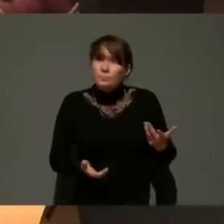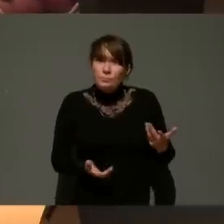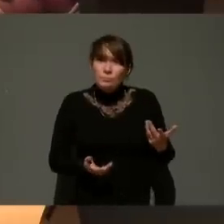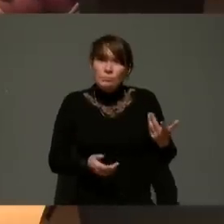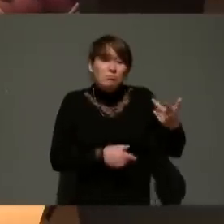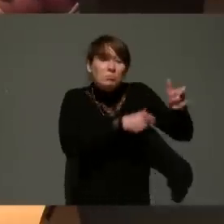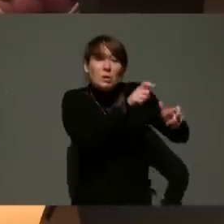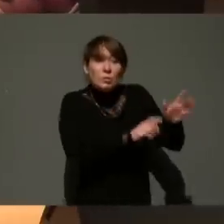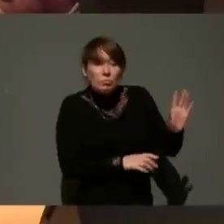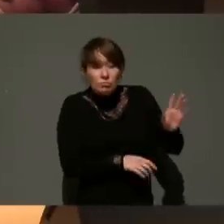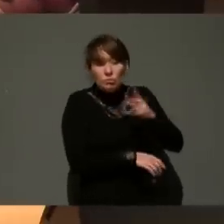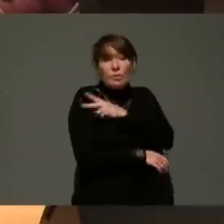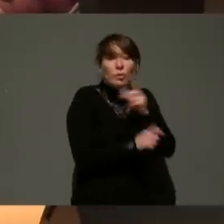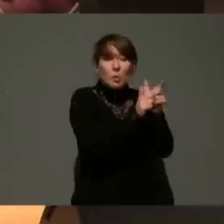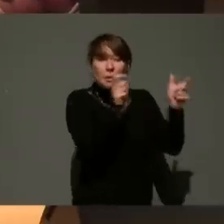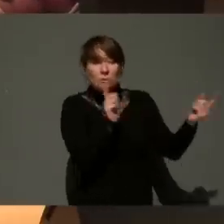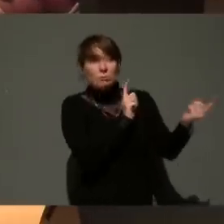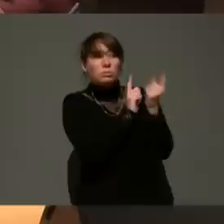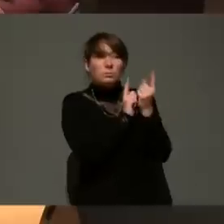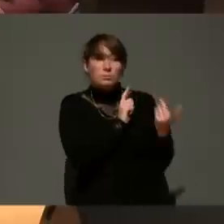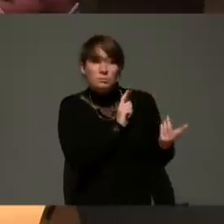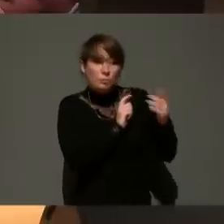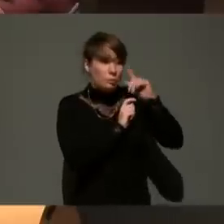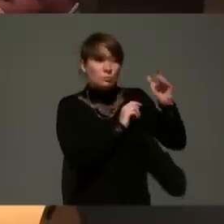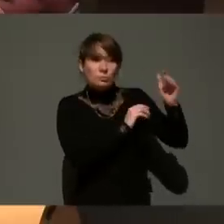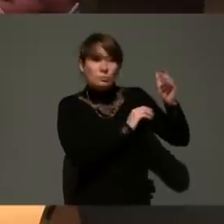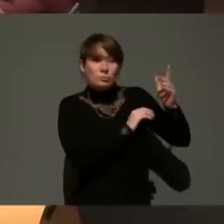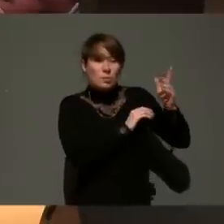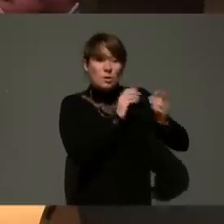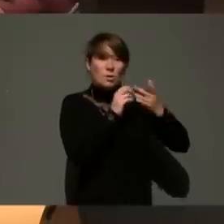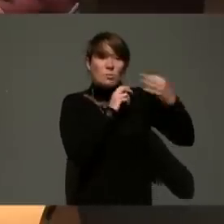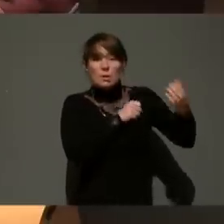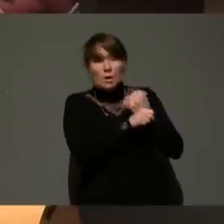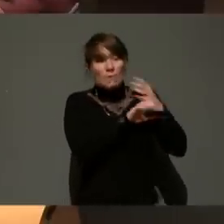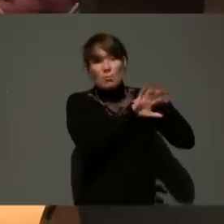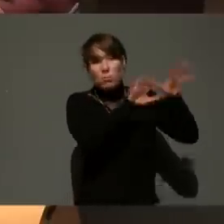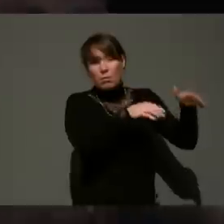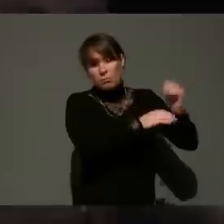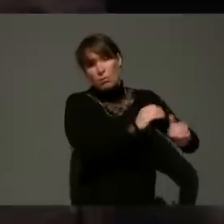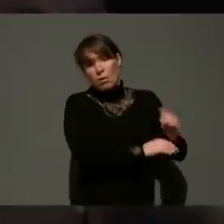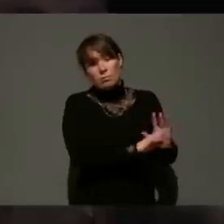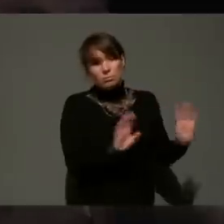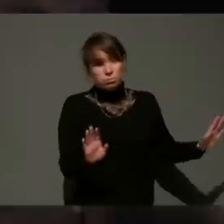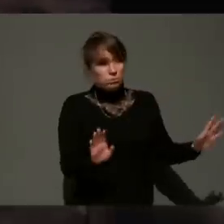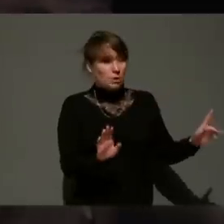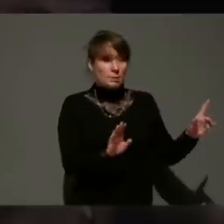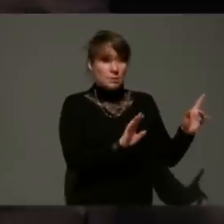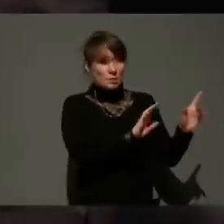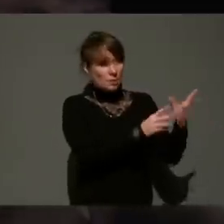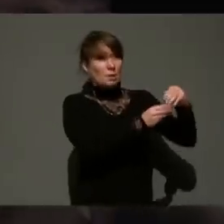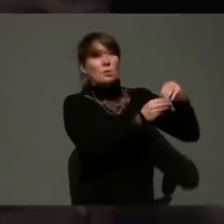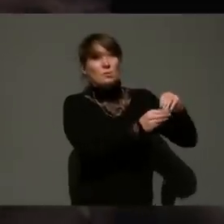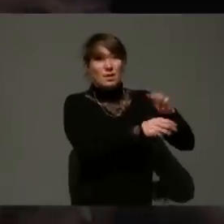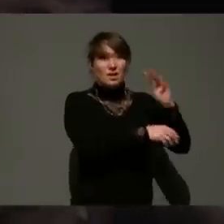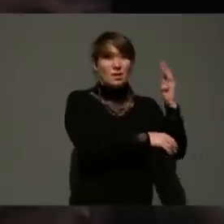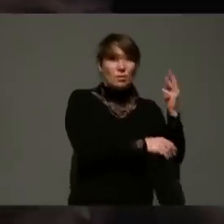grands décideurs ou chefs d'entreprise ou autres qui avaient déjà un programme démentiel dans la semaine et qui s'imposaient à 4h ou 5h du